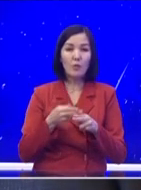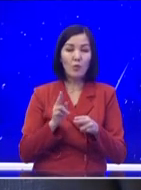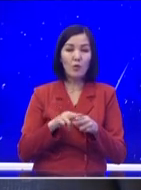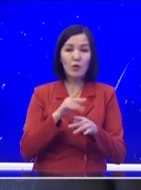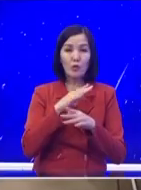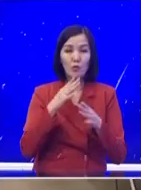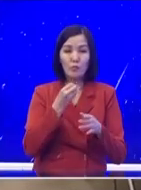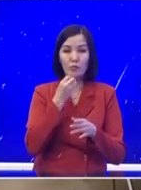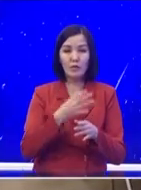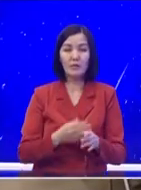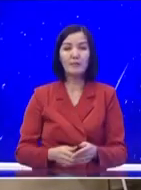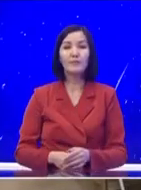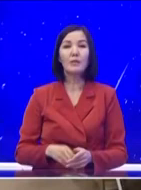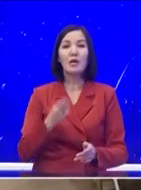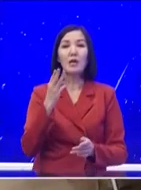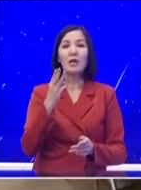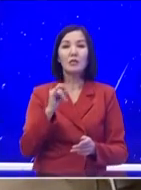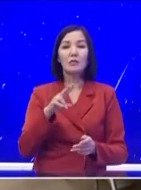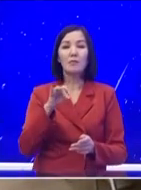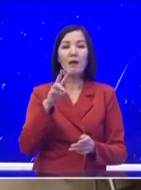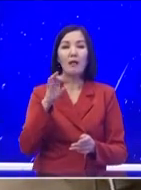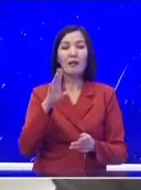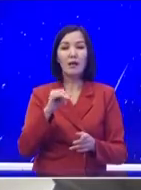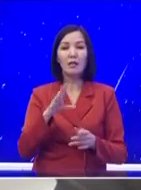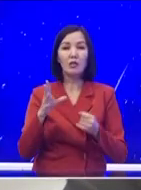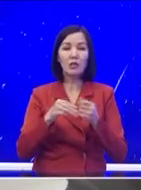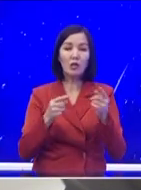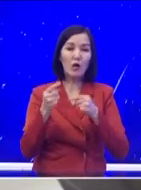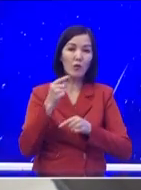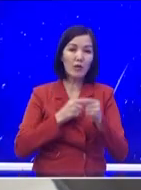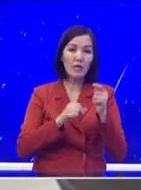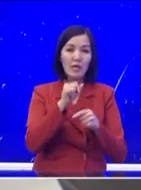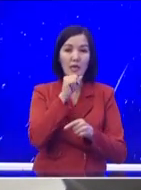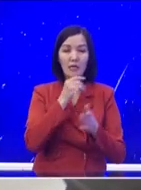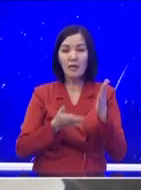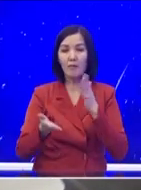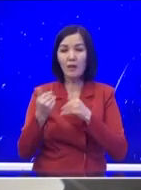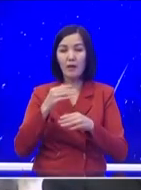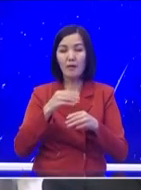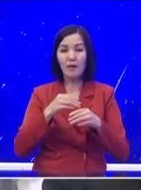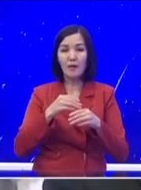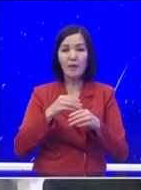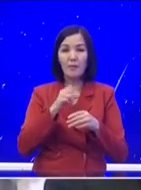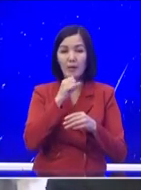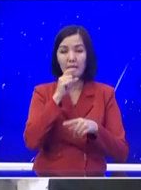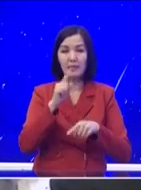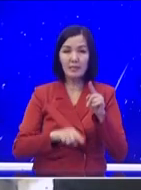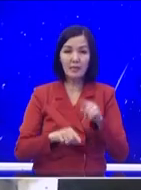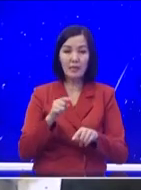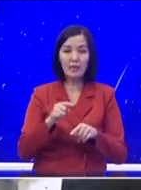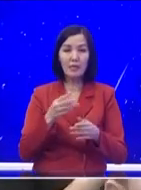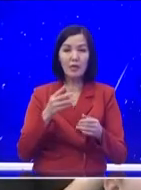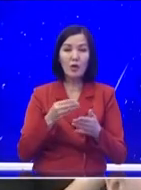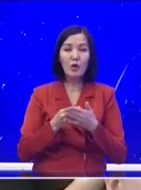біздің жастарға. Шамалған кезінде Альберттің де жер аударған ата-бабасына ыстық құшағын ашқан құт мекен. Оларға